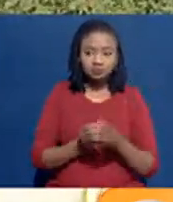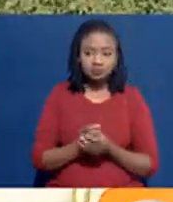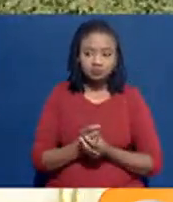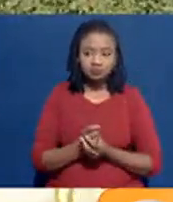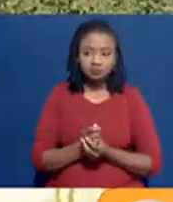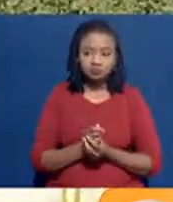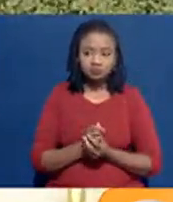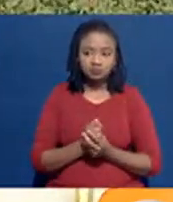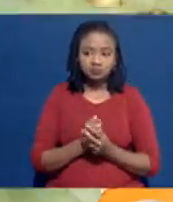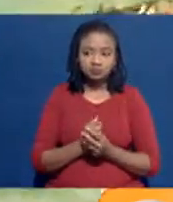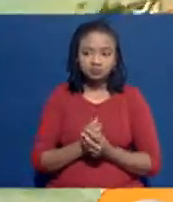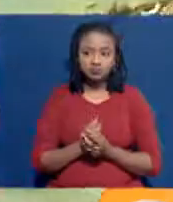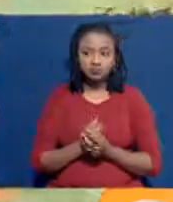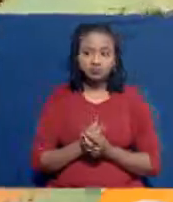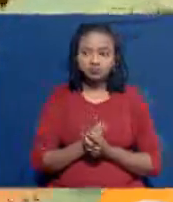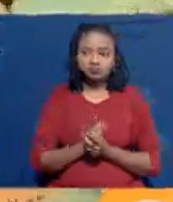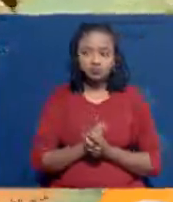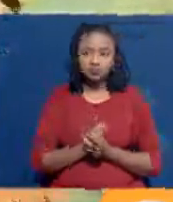ilikuwa na siaga pamba.